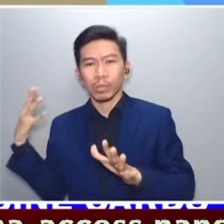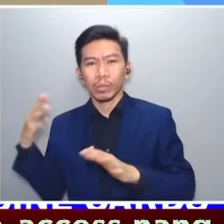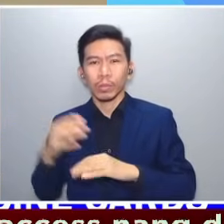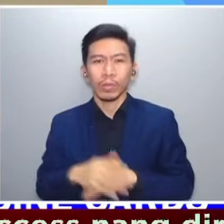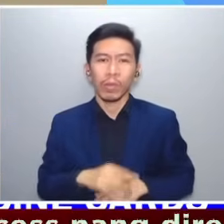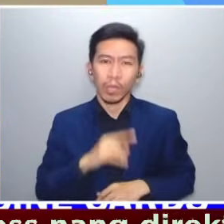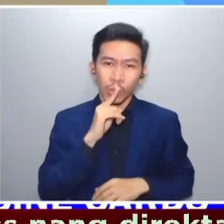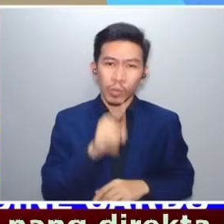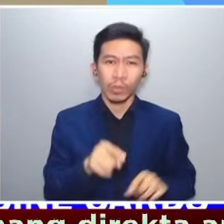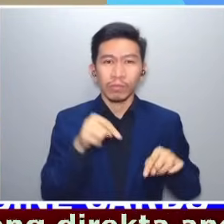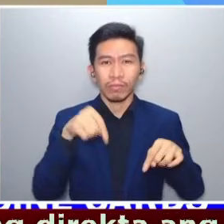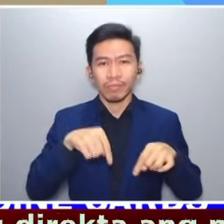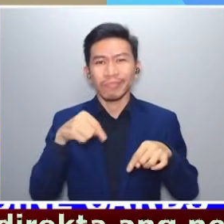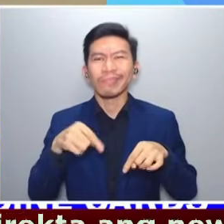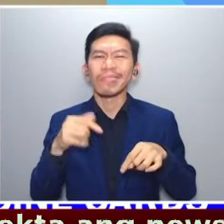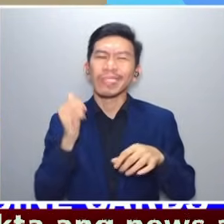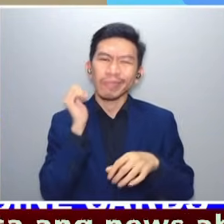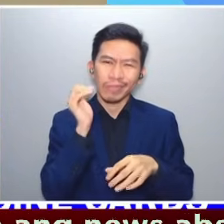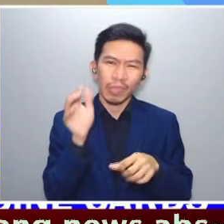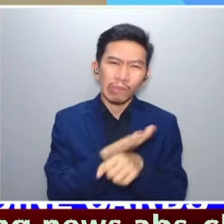ng pasyente.